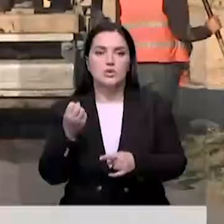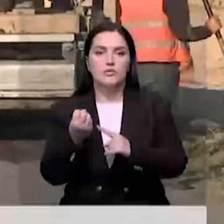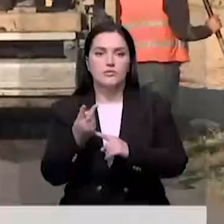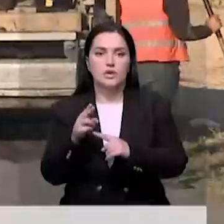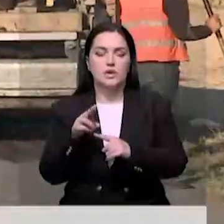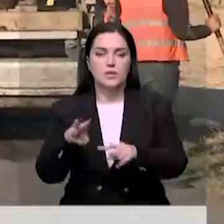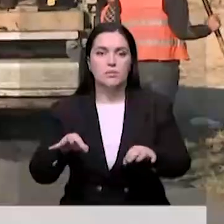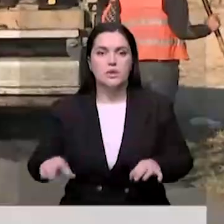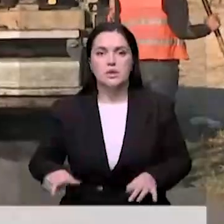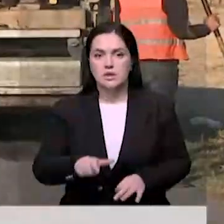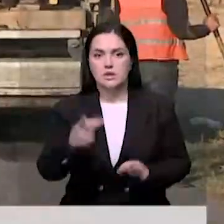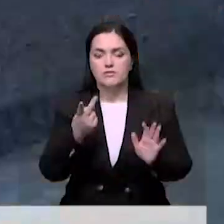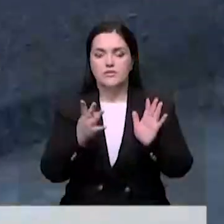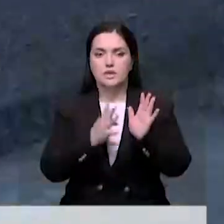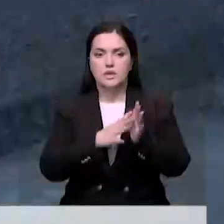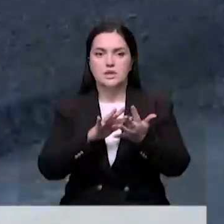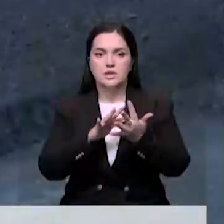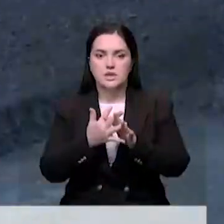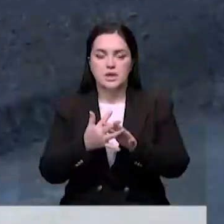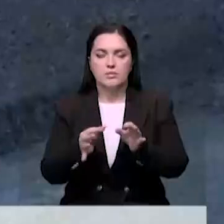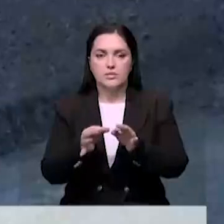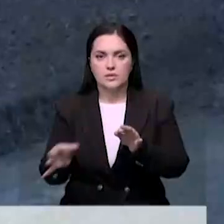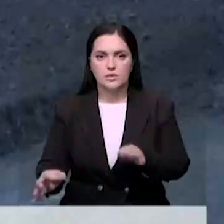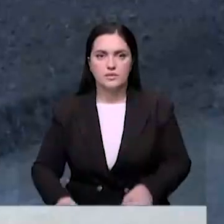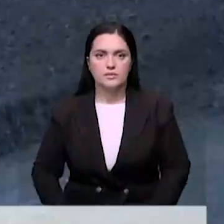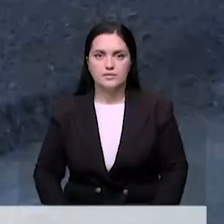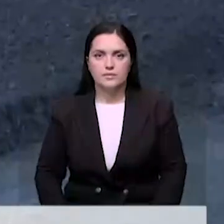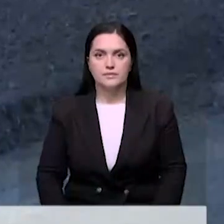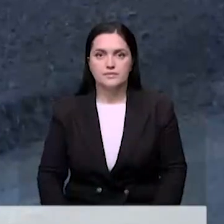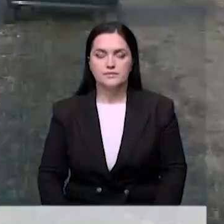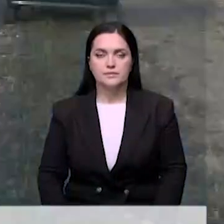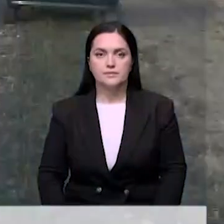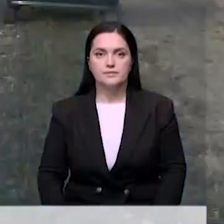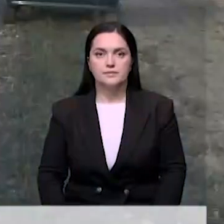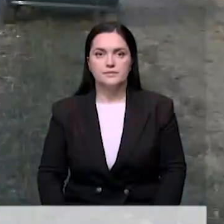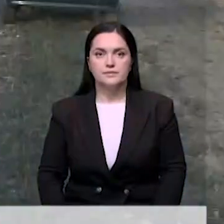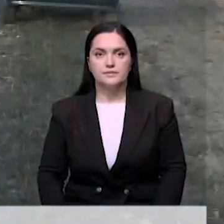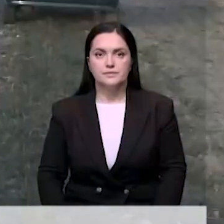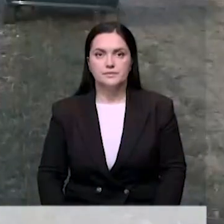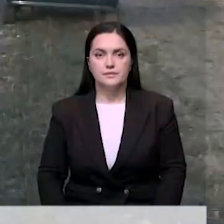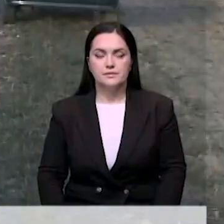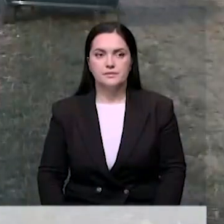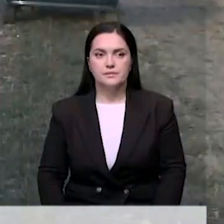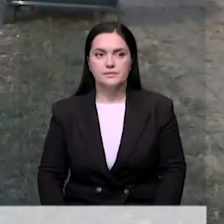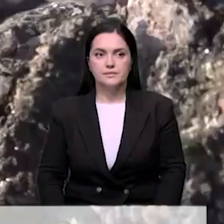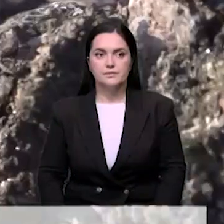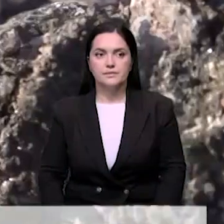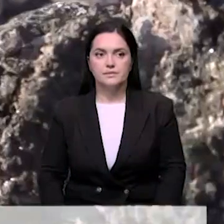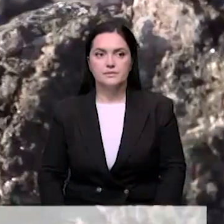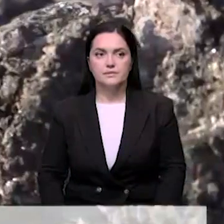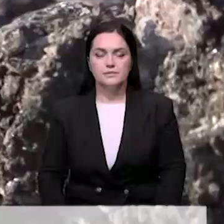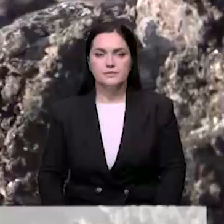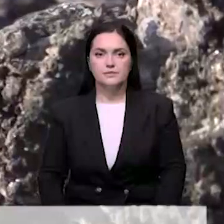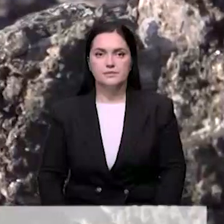километров автодорог в 29 сельских населенных пунктах. Лиана Жамлиханова, Сайрана Камбаев, Салаю Игликов, Зарина Зулпыхар, Карагандинская